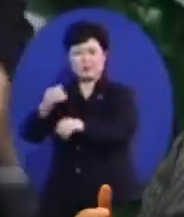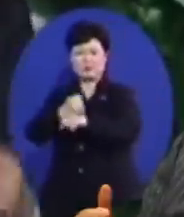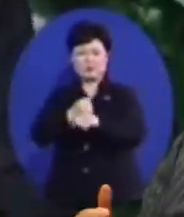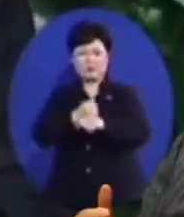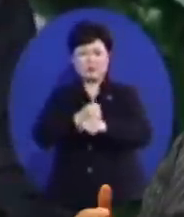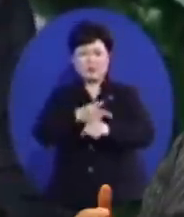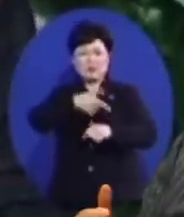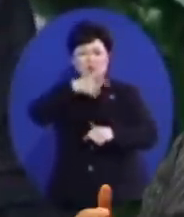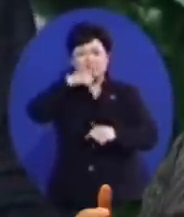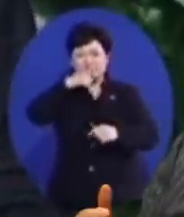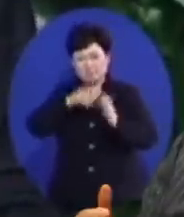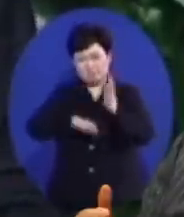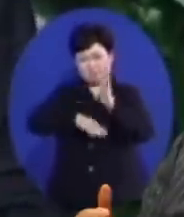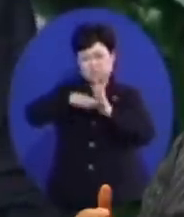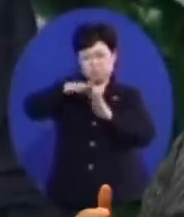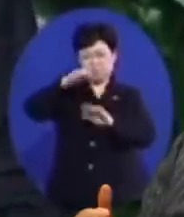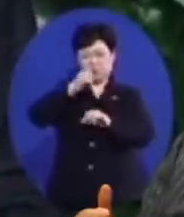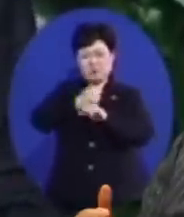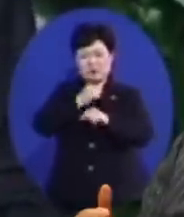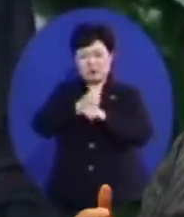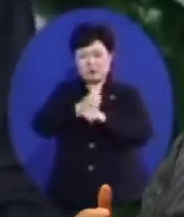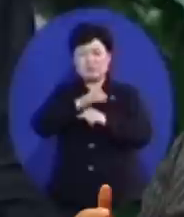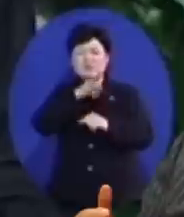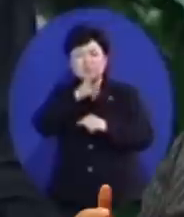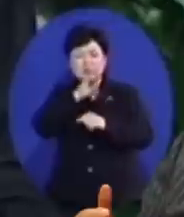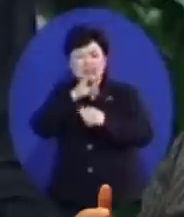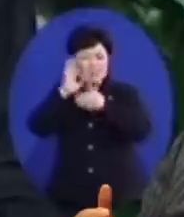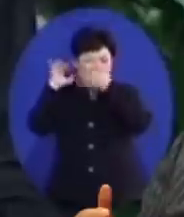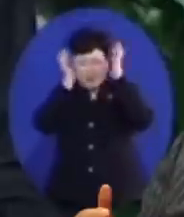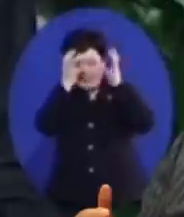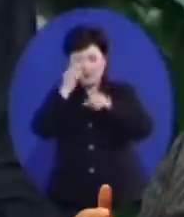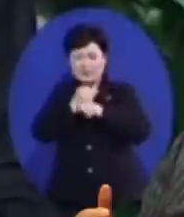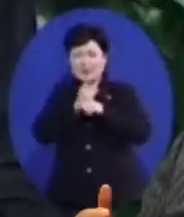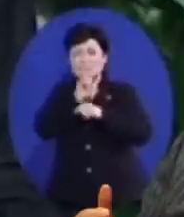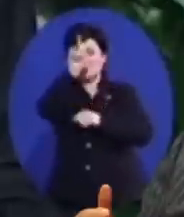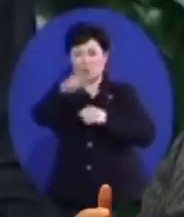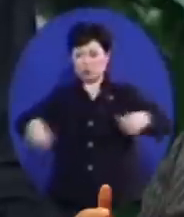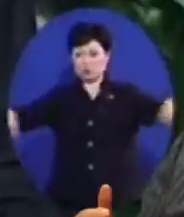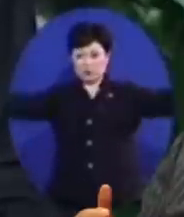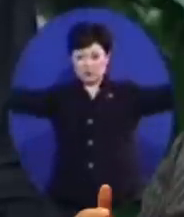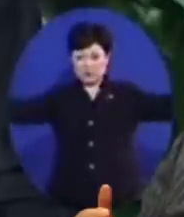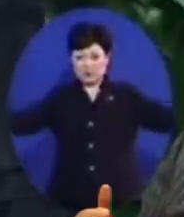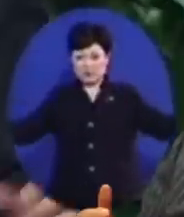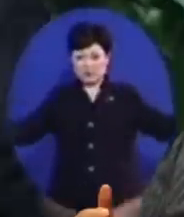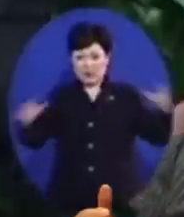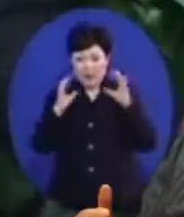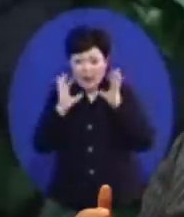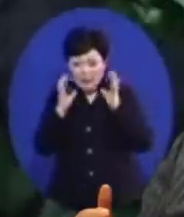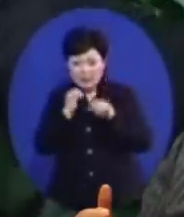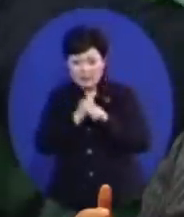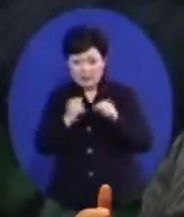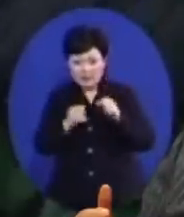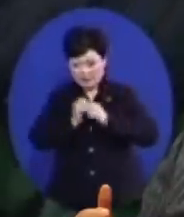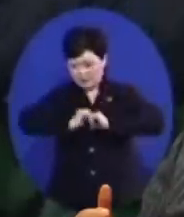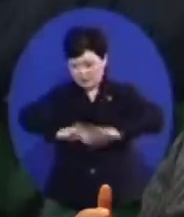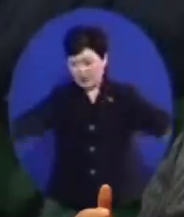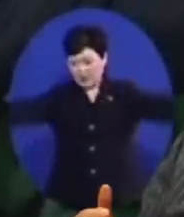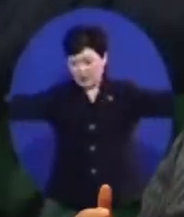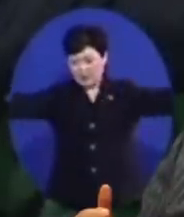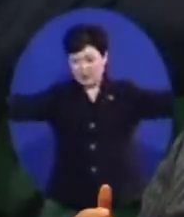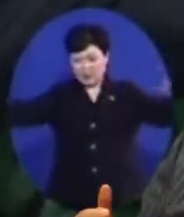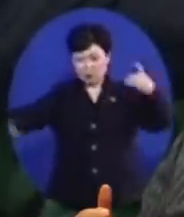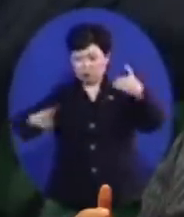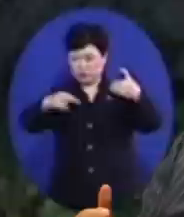하천이 범람하고 야단입니다. 그렇게 되면 독수리는 새끼들에게 날개를 90도로